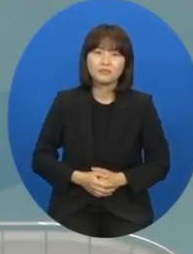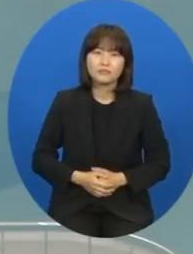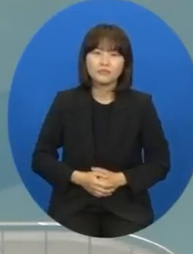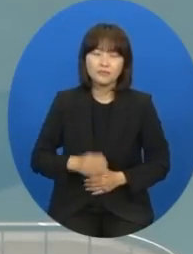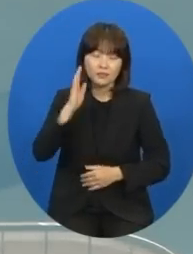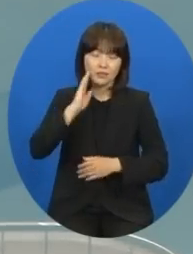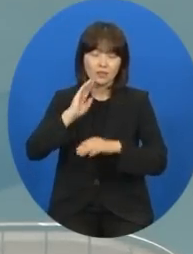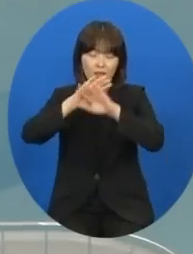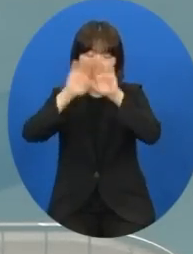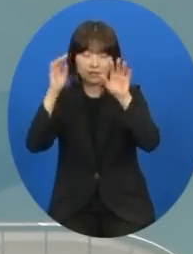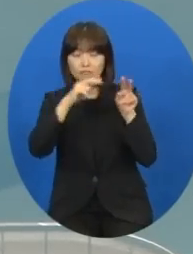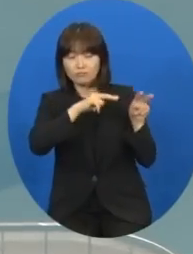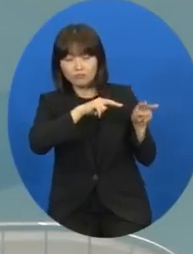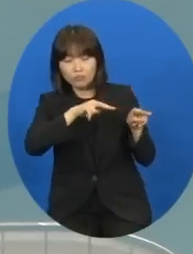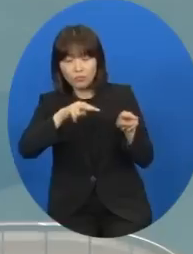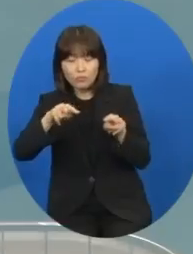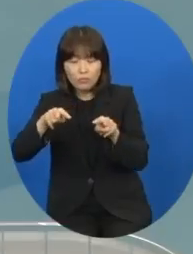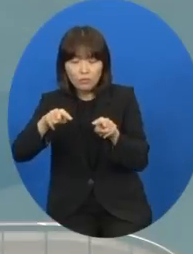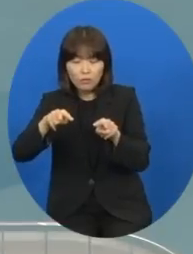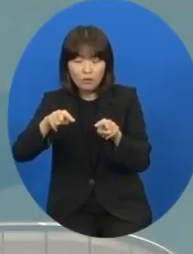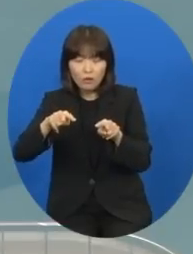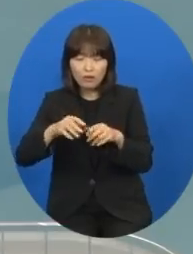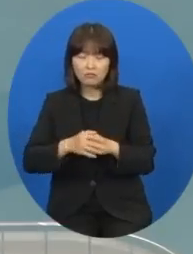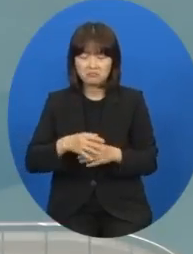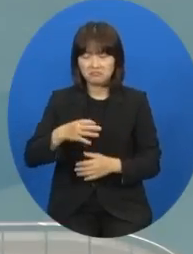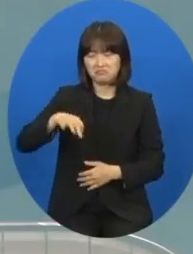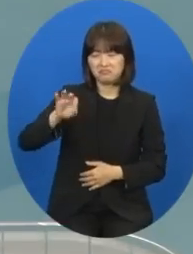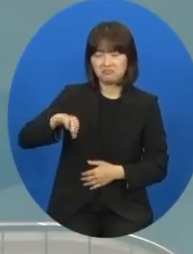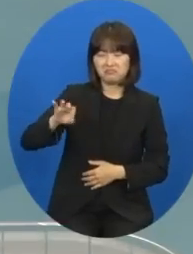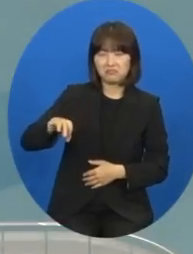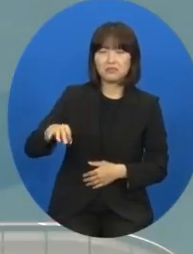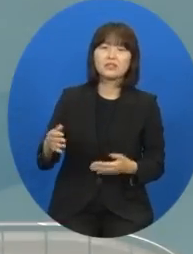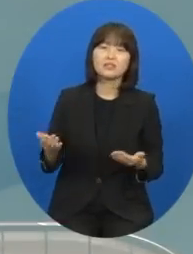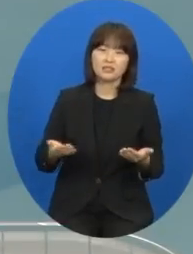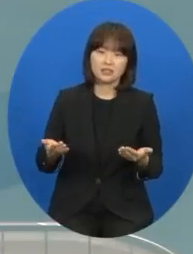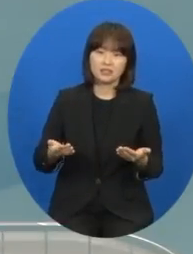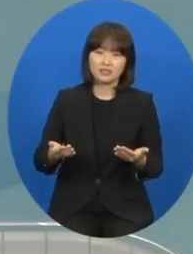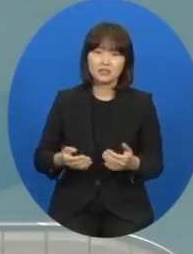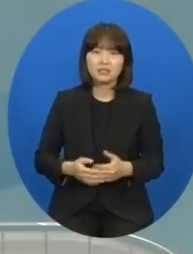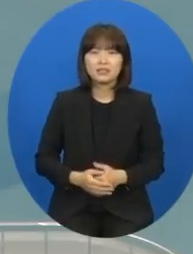하늘에서 보면 정말 아무것도 아닌 일인 거죠.